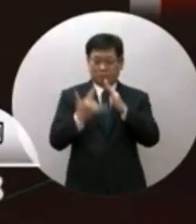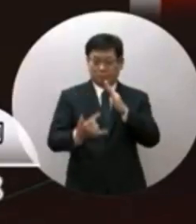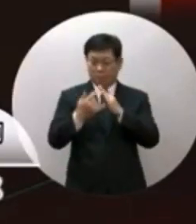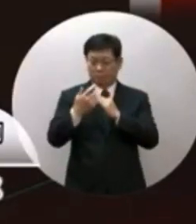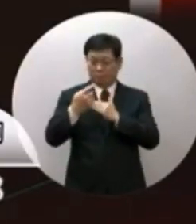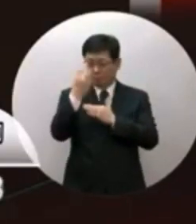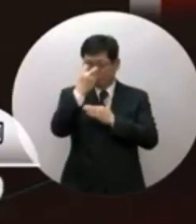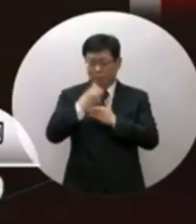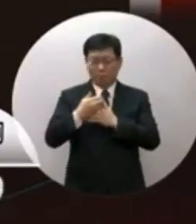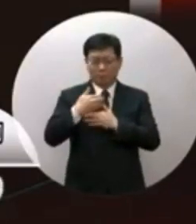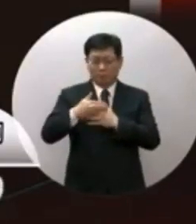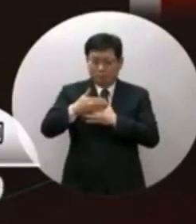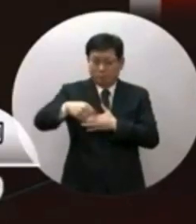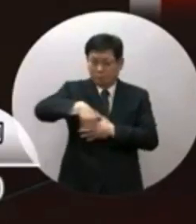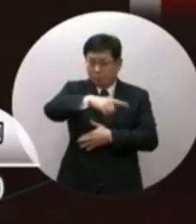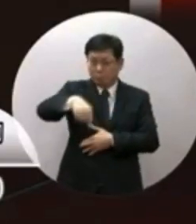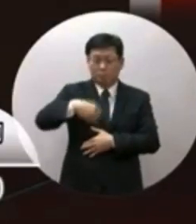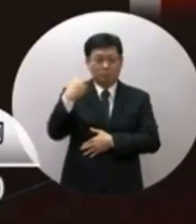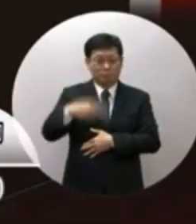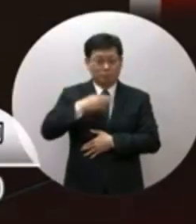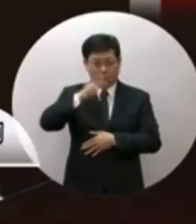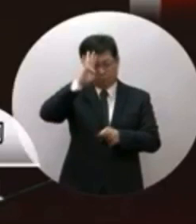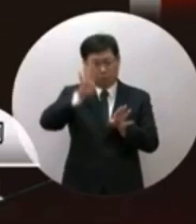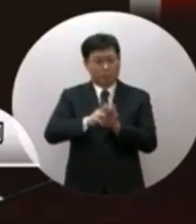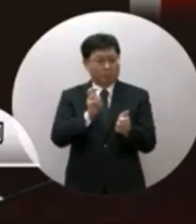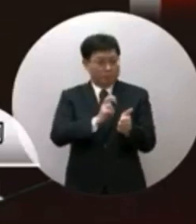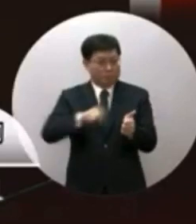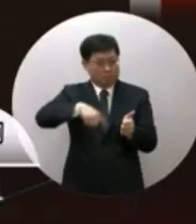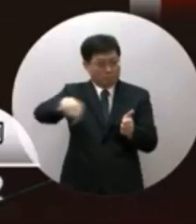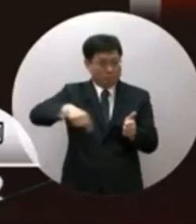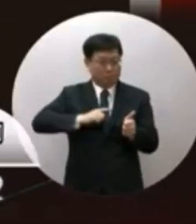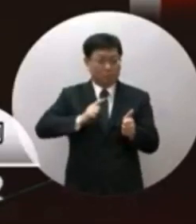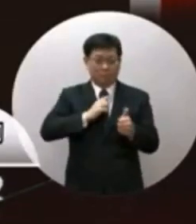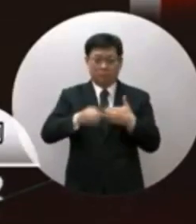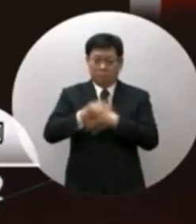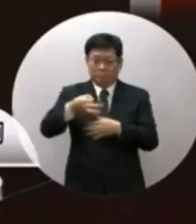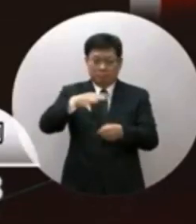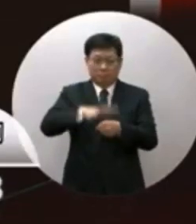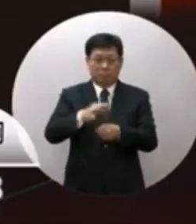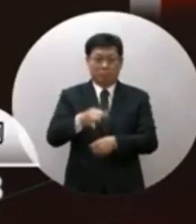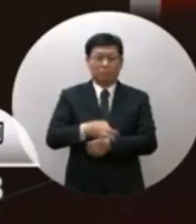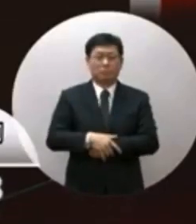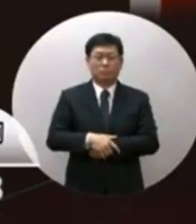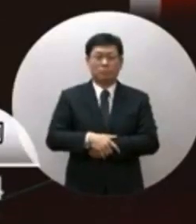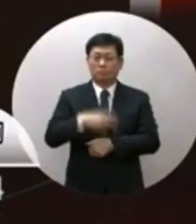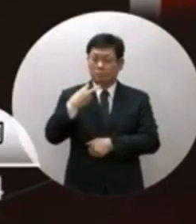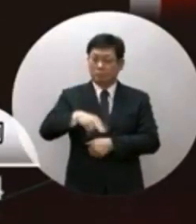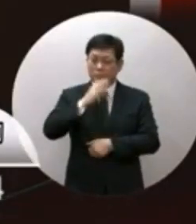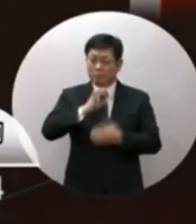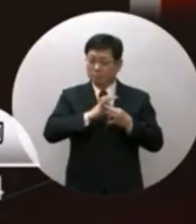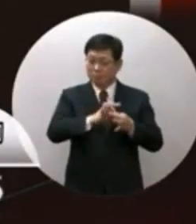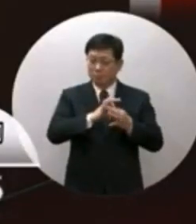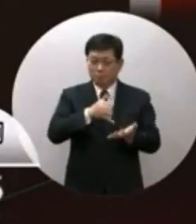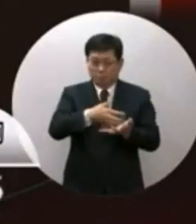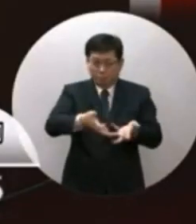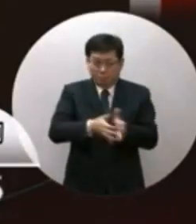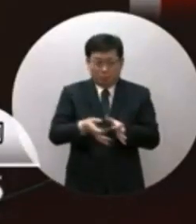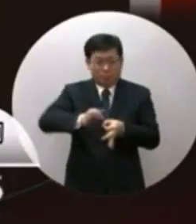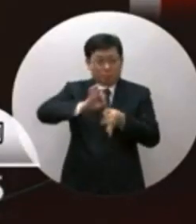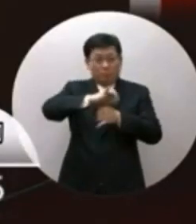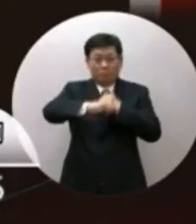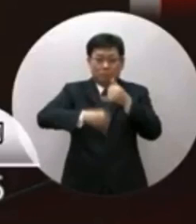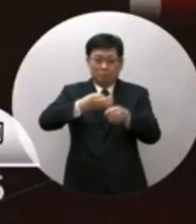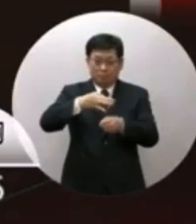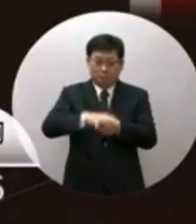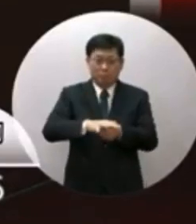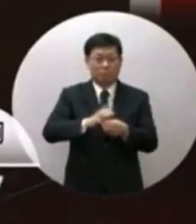与检疫者及请假照顾者之家属防疫补偿金，办理关怀弱势家发生活津